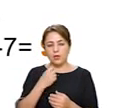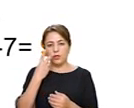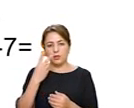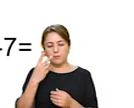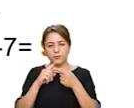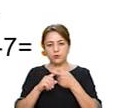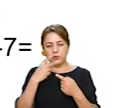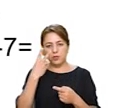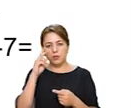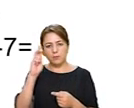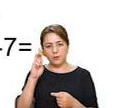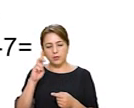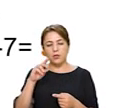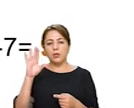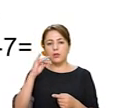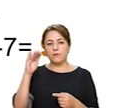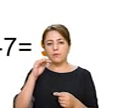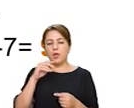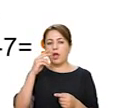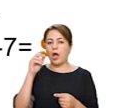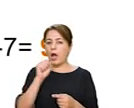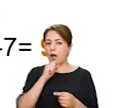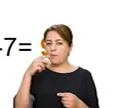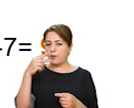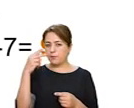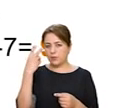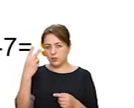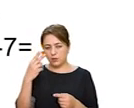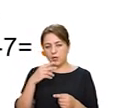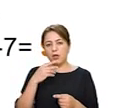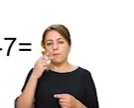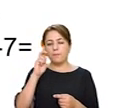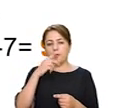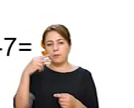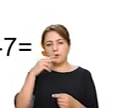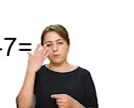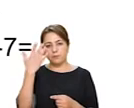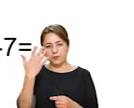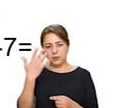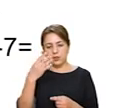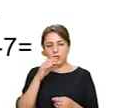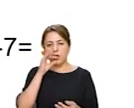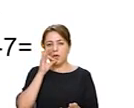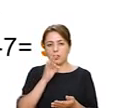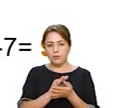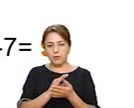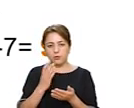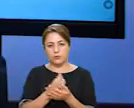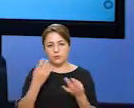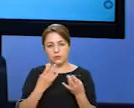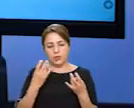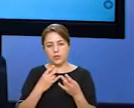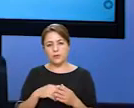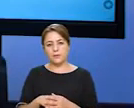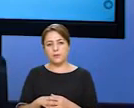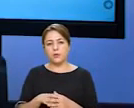3a + 2b ifodani a = 2 da b = 5 bo'lgandagi qiymatini topishimiz kerak.